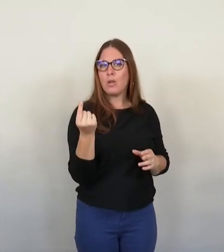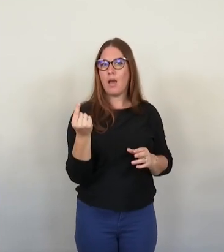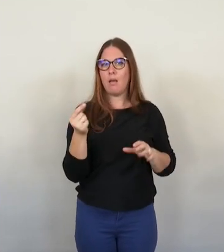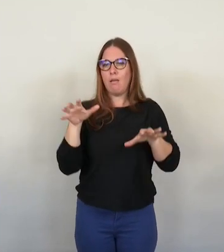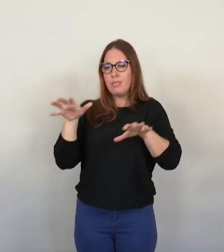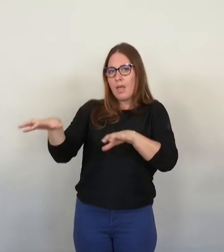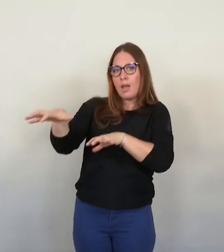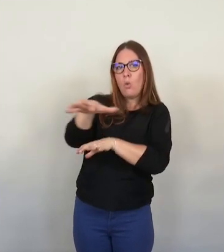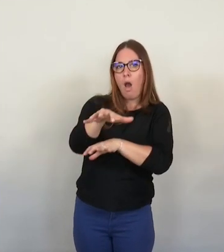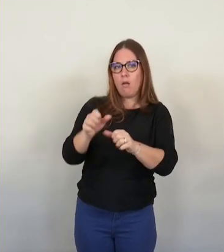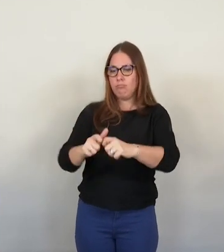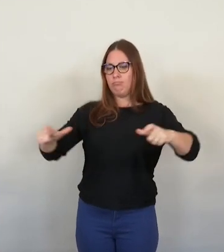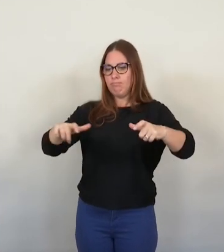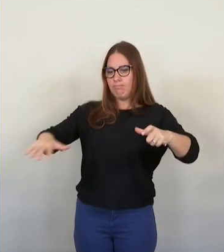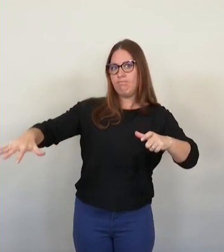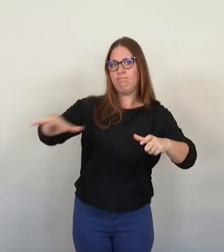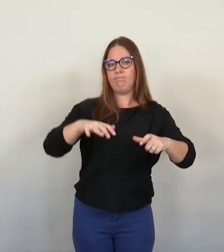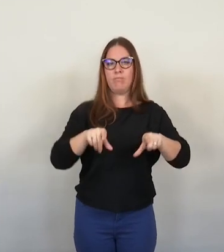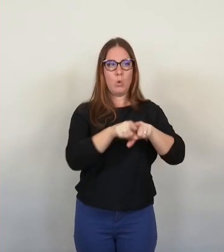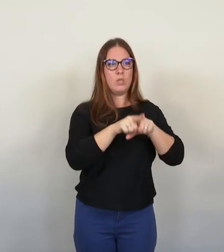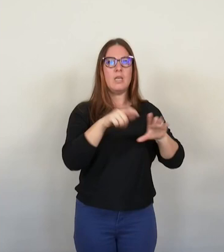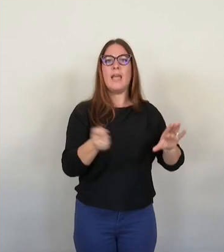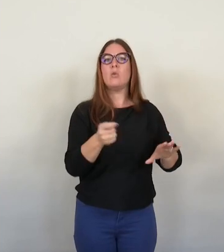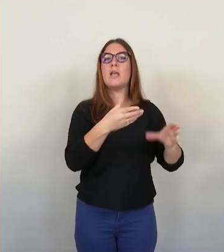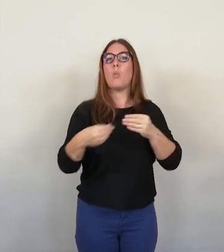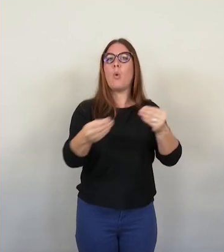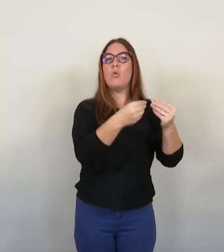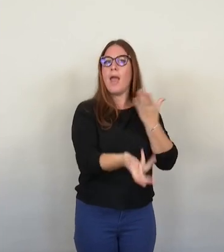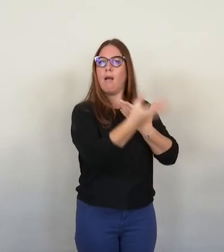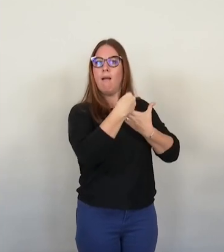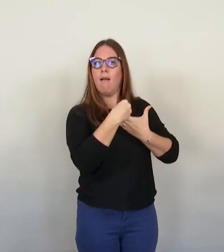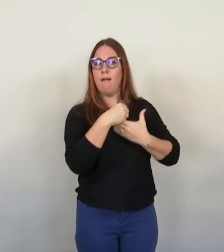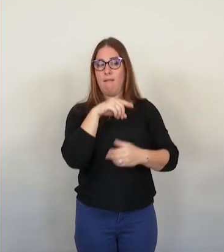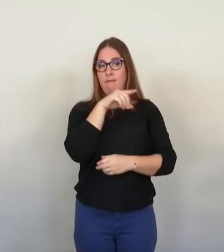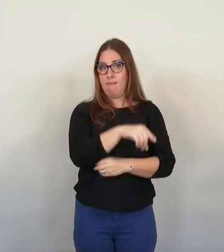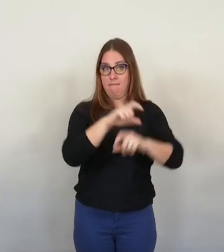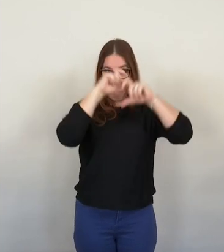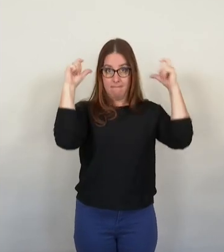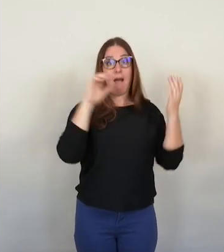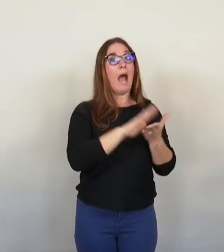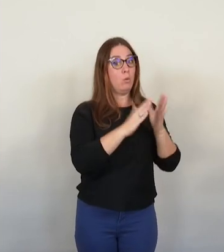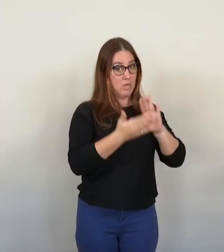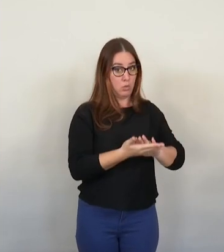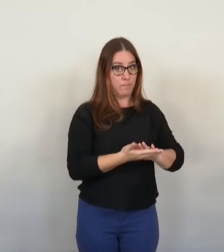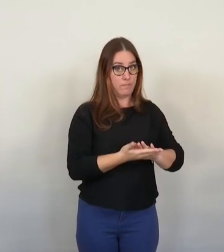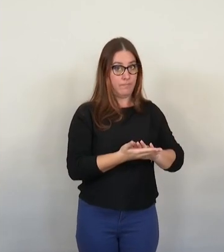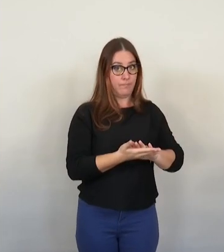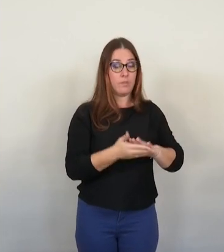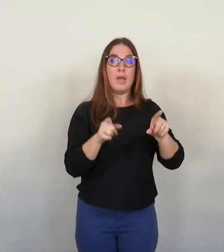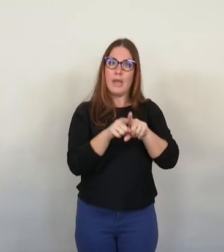territoire avec les associations d'éducation populaire qui par définition étai associative et emprte de